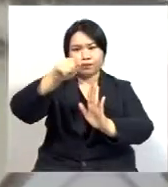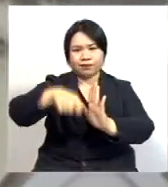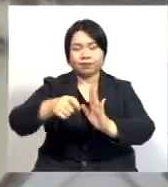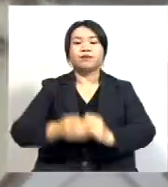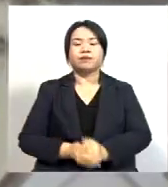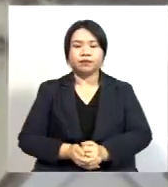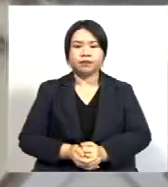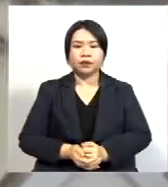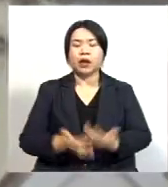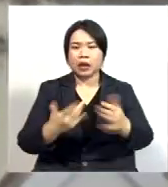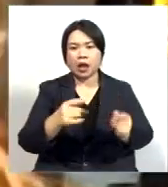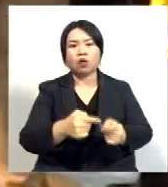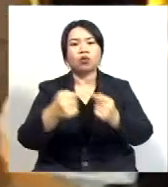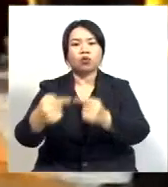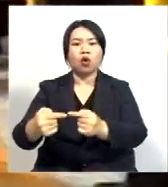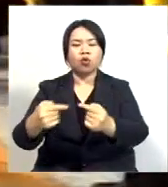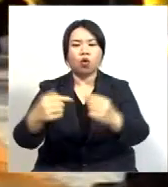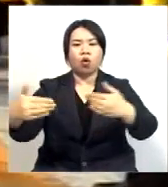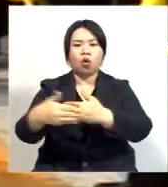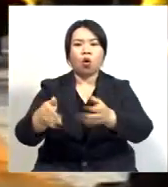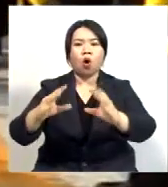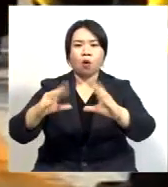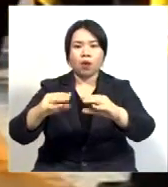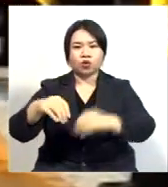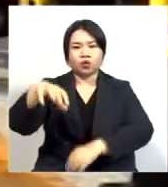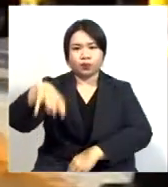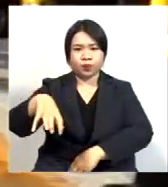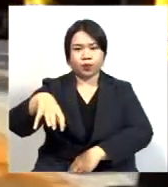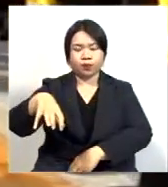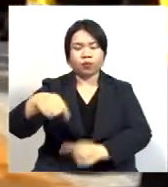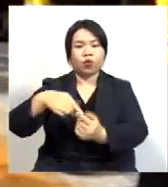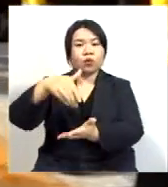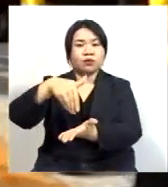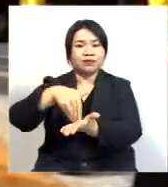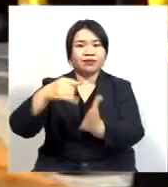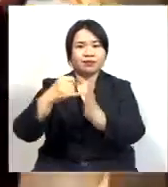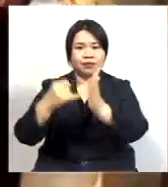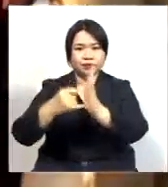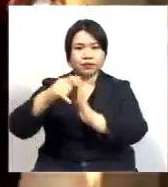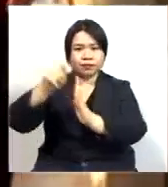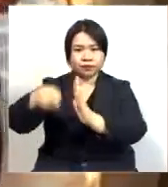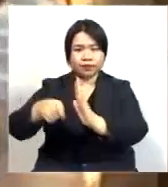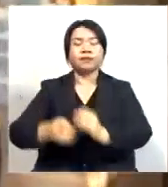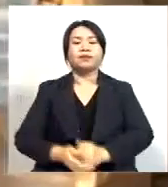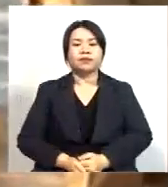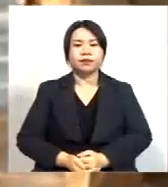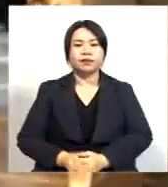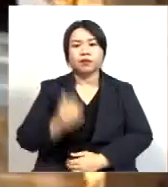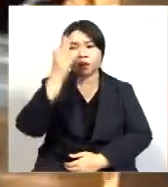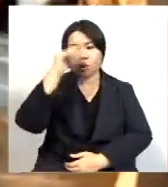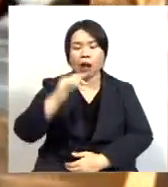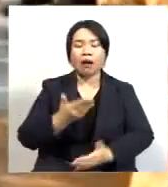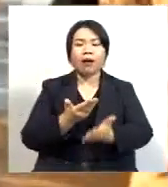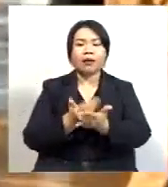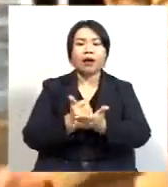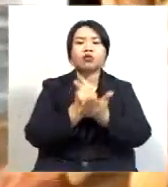ารีก่อนที่จะเดินทางมายังที่หอประชุมเปรมตินสุรานนท์ศาลากลางจังหวัดนครราชสีมาค่ะเพื่อมอบเงินช่วยเหลือเยียวย